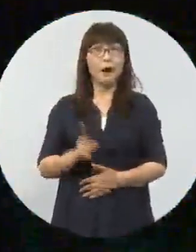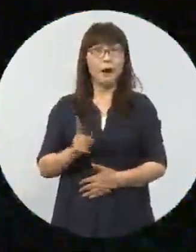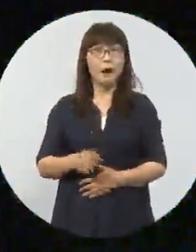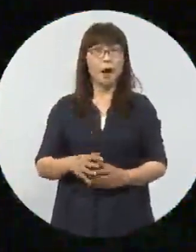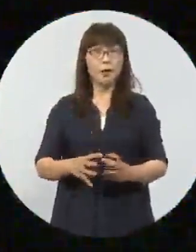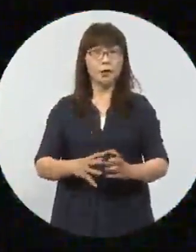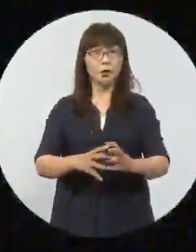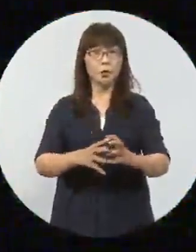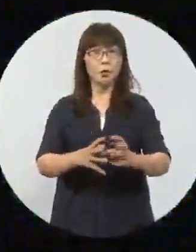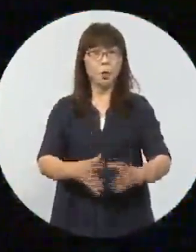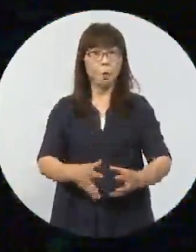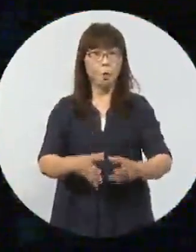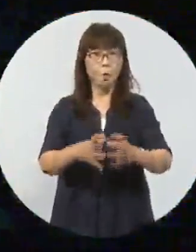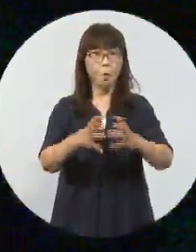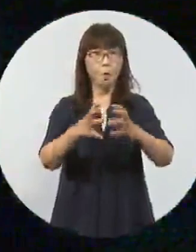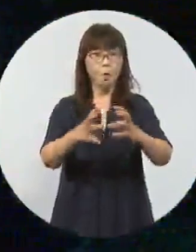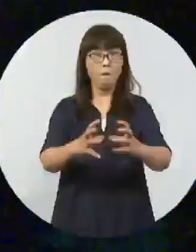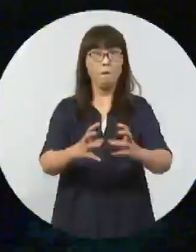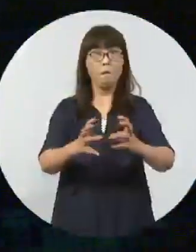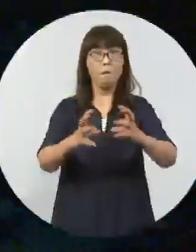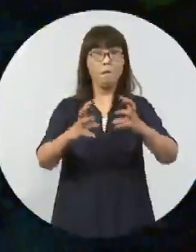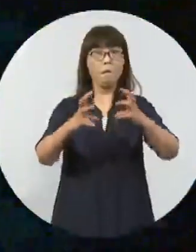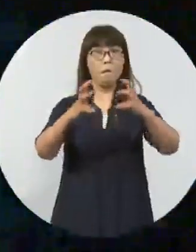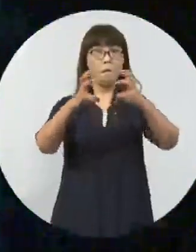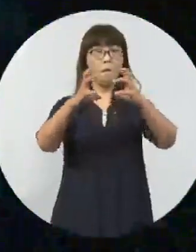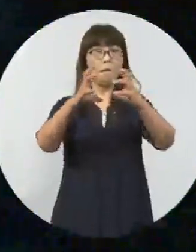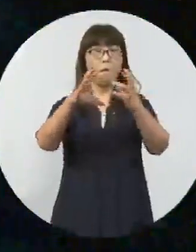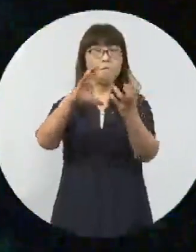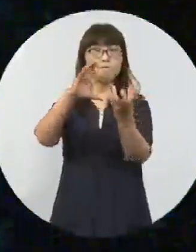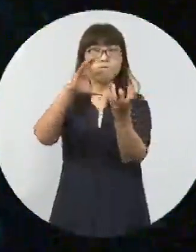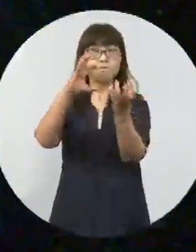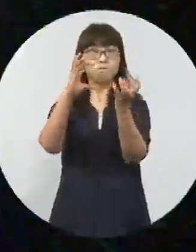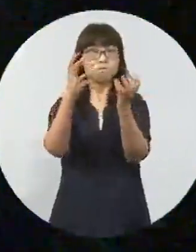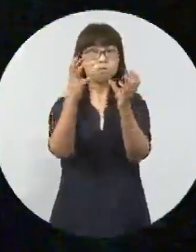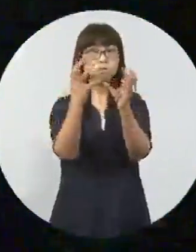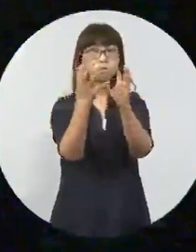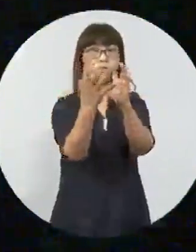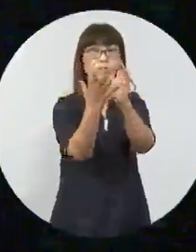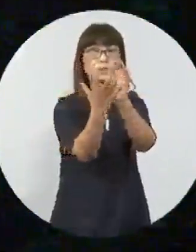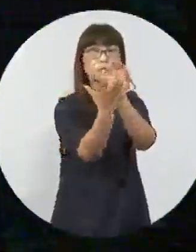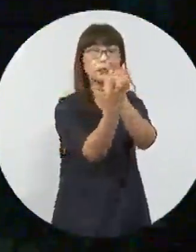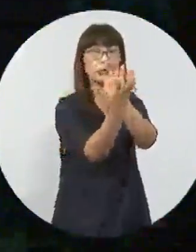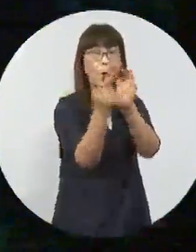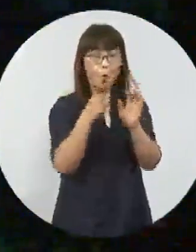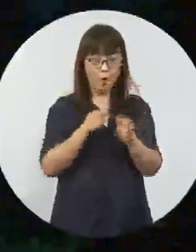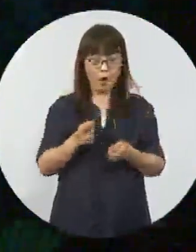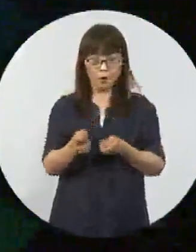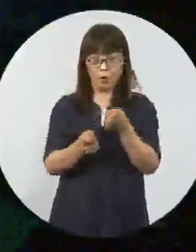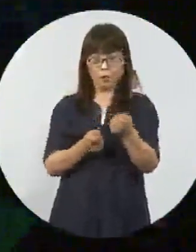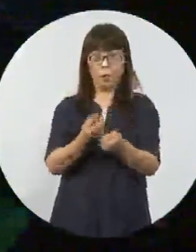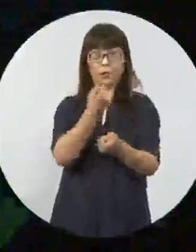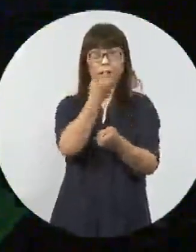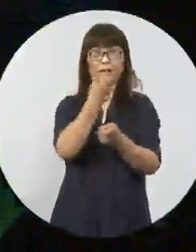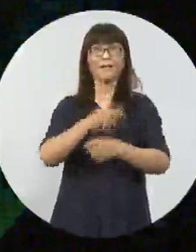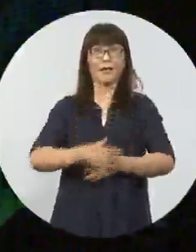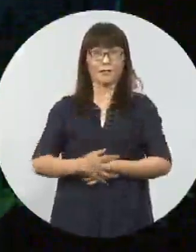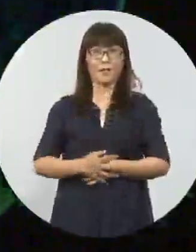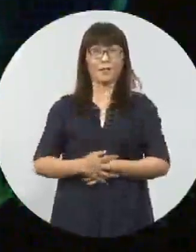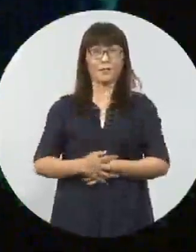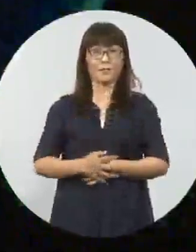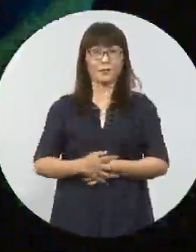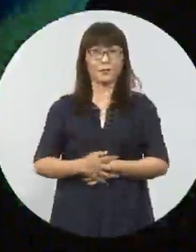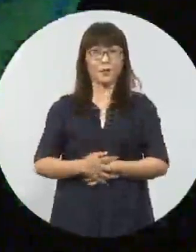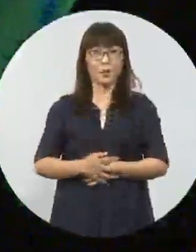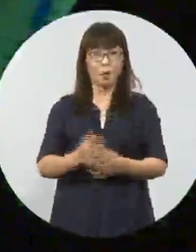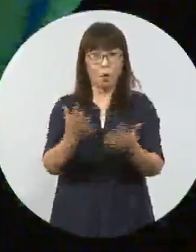地球が出てきました。回してみましょう。これ今ね、私手動で全部操作しています。ぐるぐるぐる